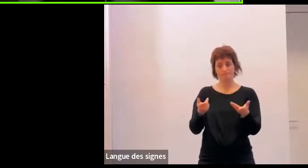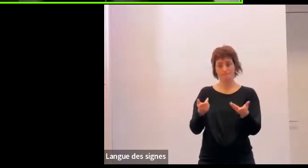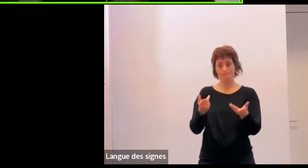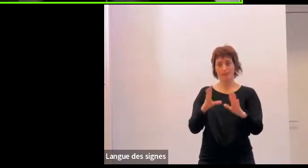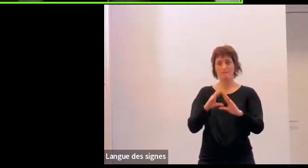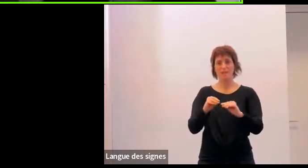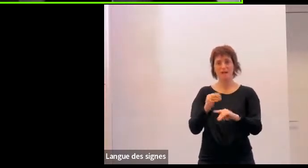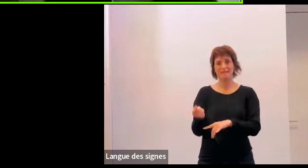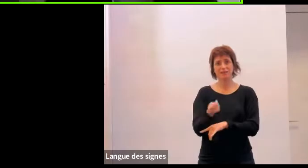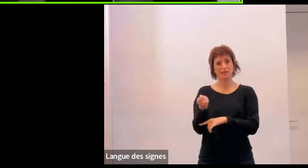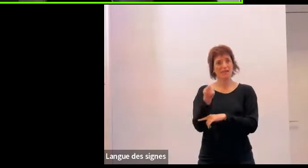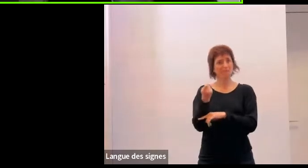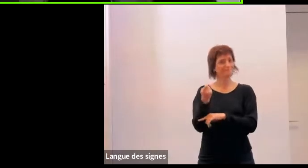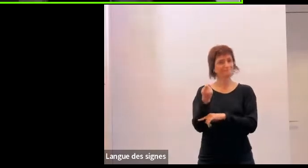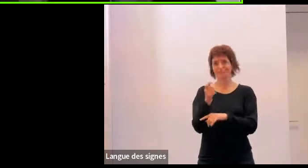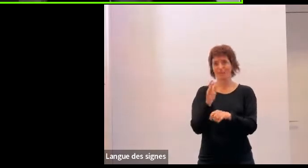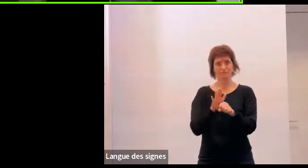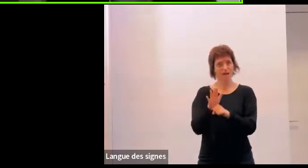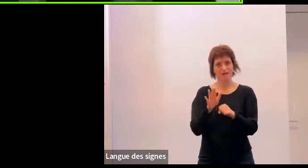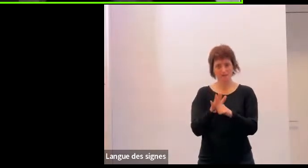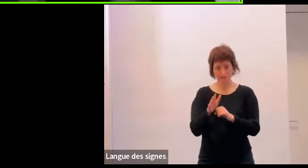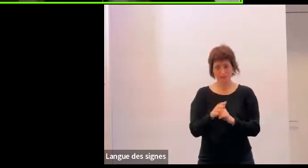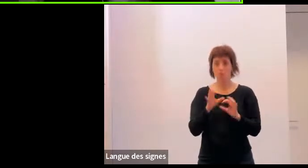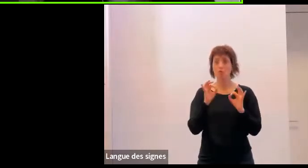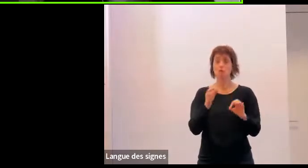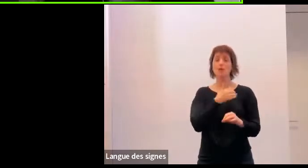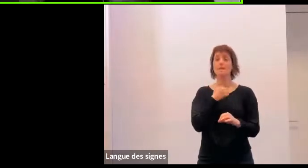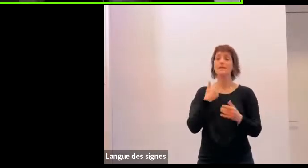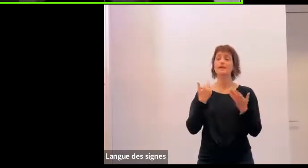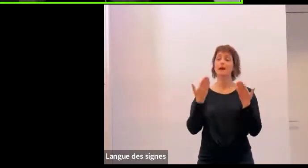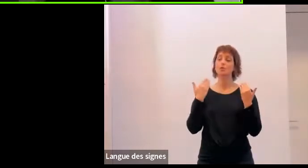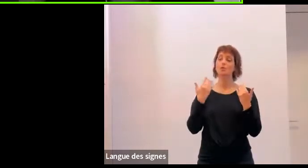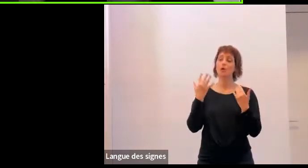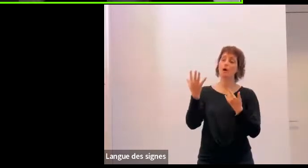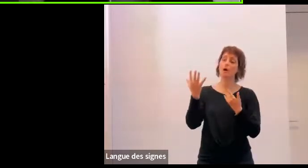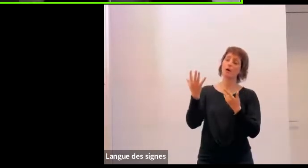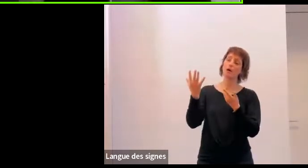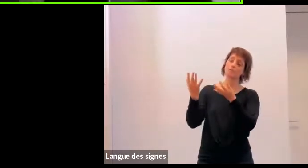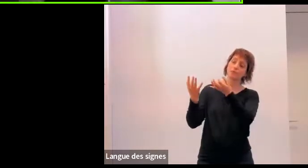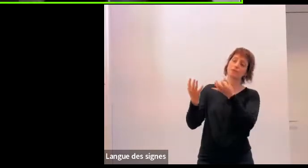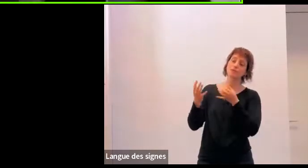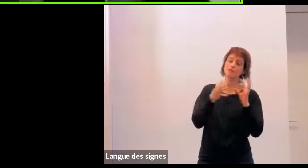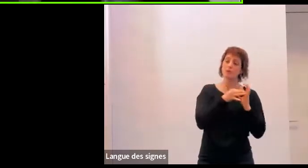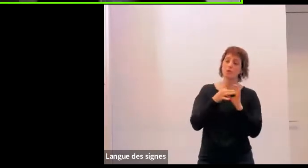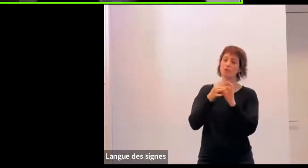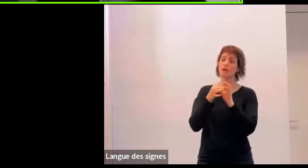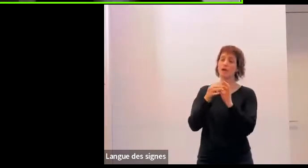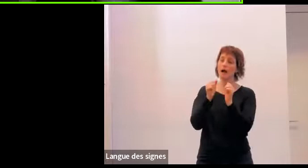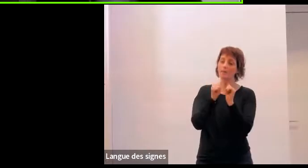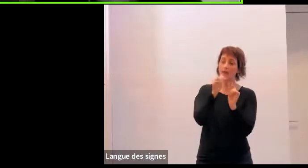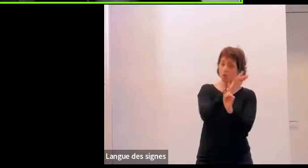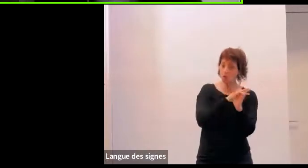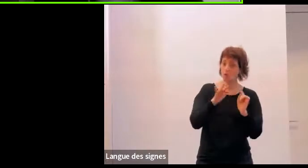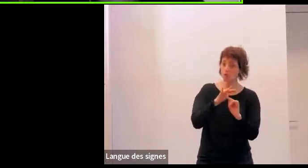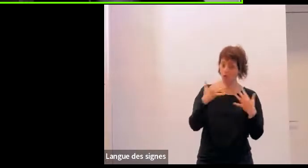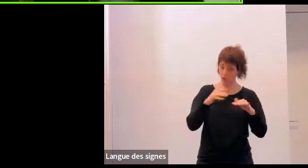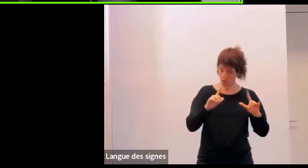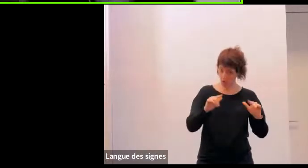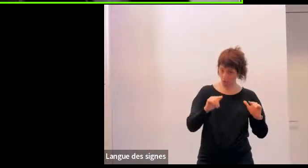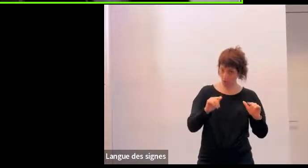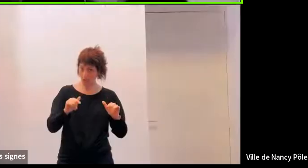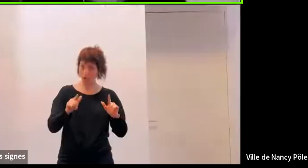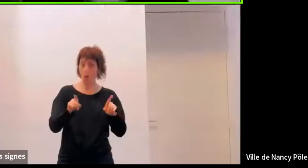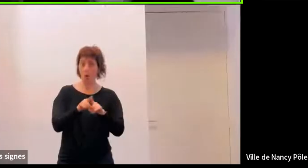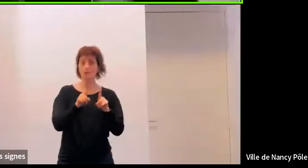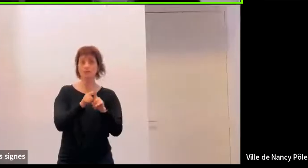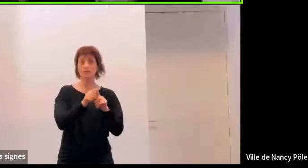éducatifs. Madame Debord, vous parlez du lien avec le social. Ce lien est fait avec le social et avec le